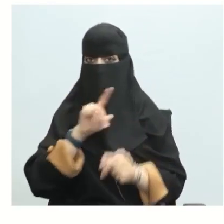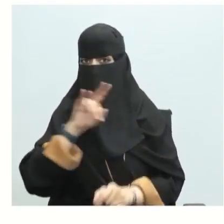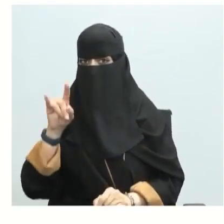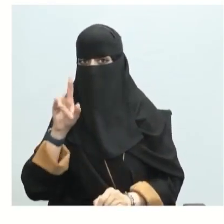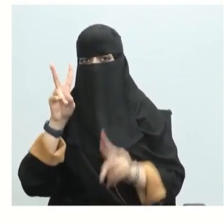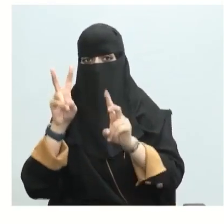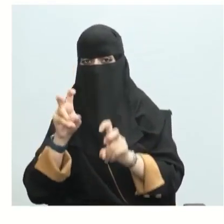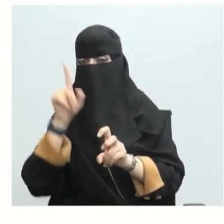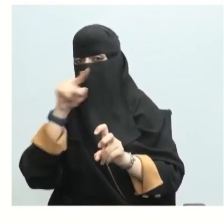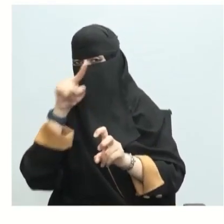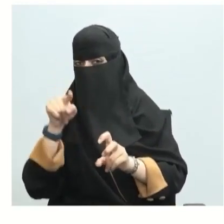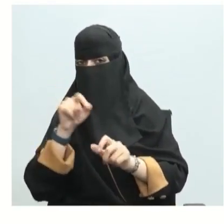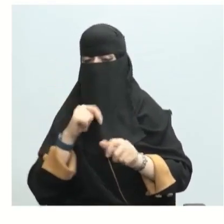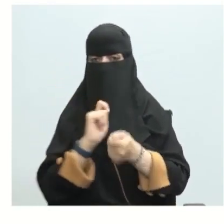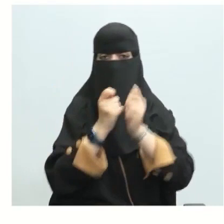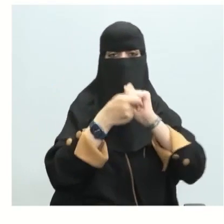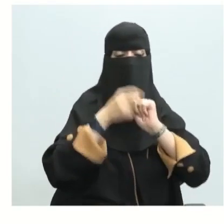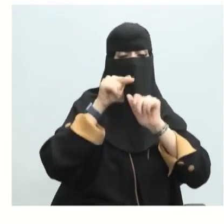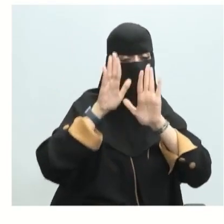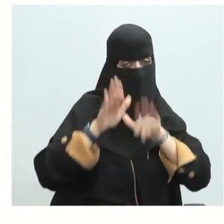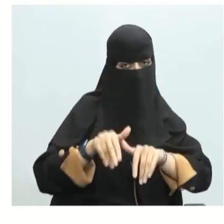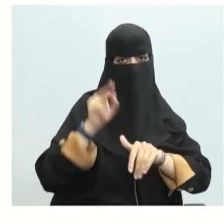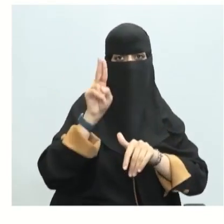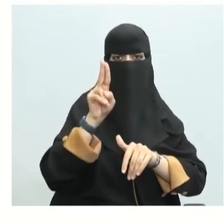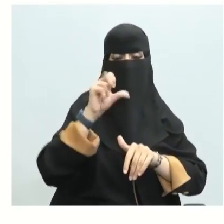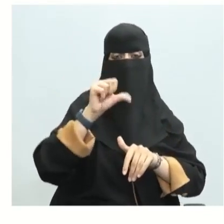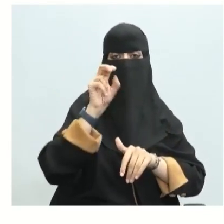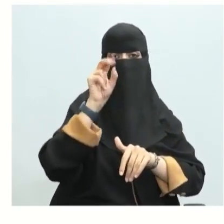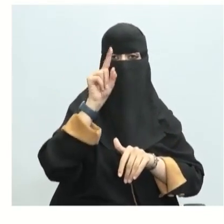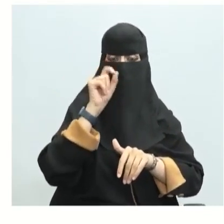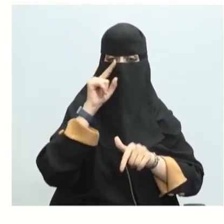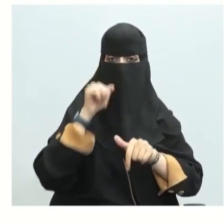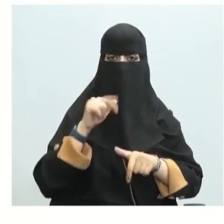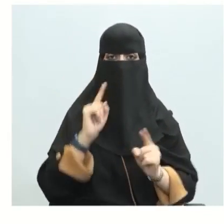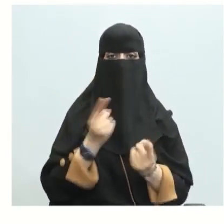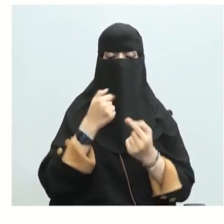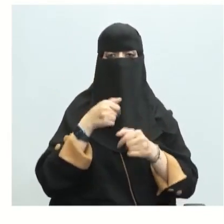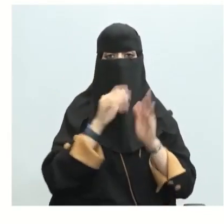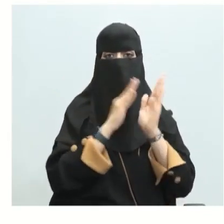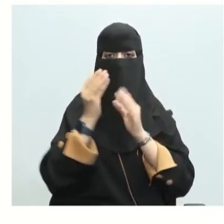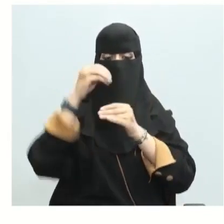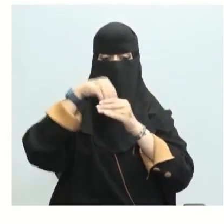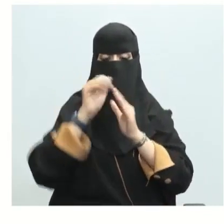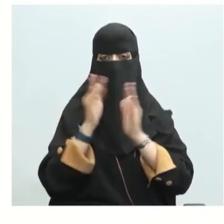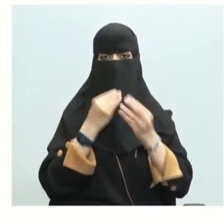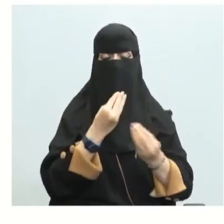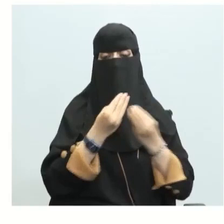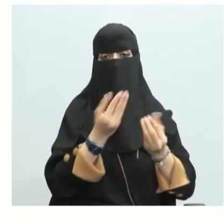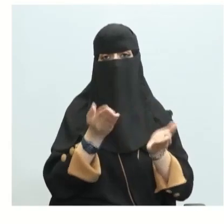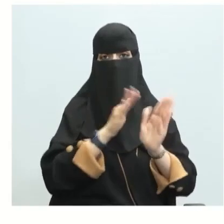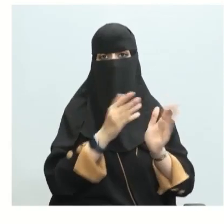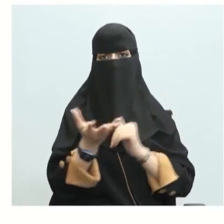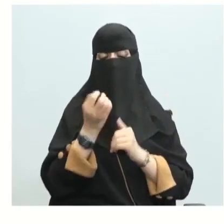خاطئه ونقوم بتصحيحها ونعدل نقول تتوقف على طبيعه المواد الداخله في في التفاعل او المواد